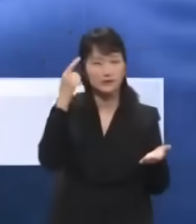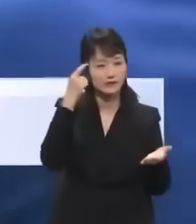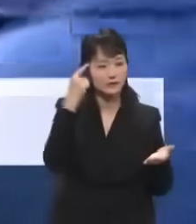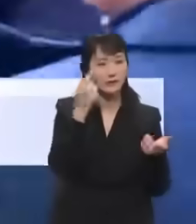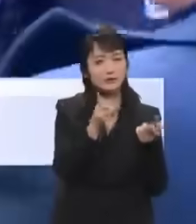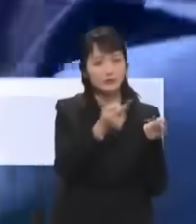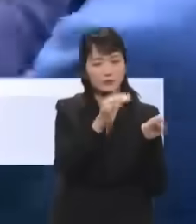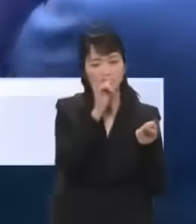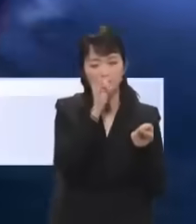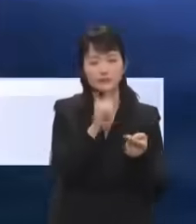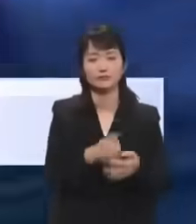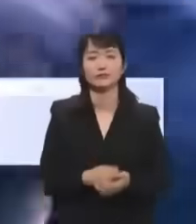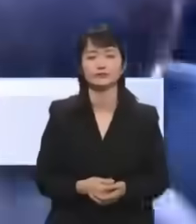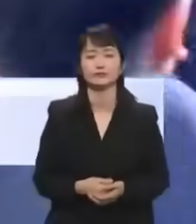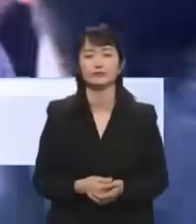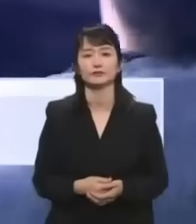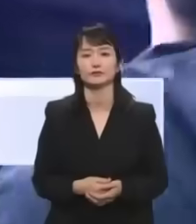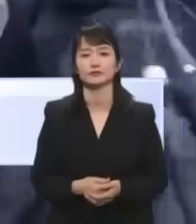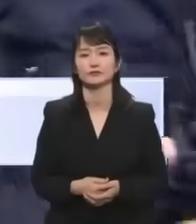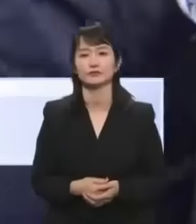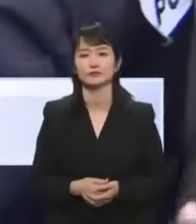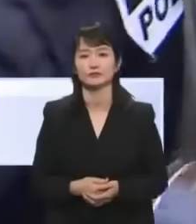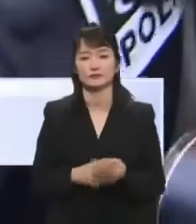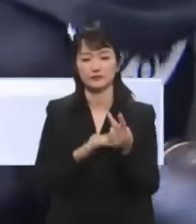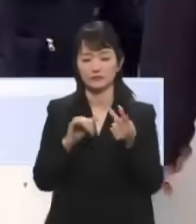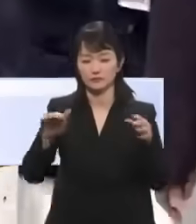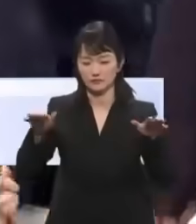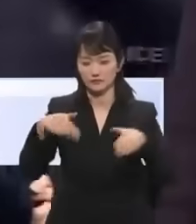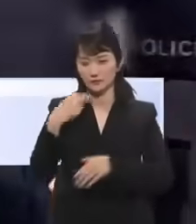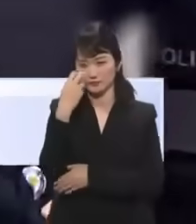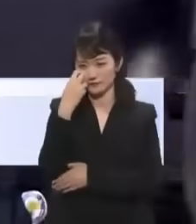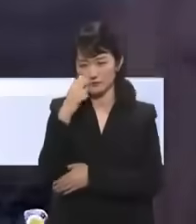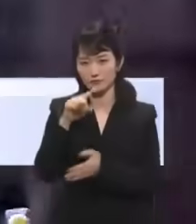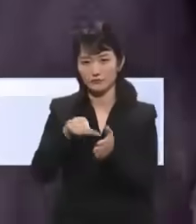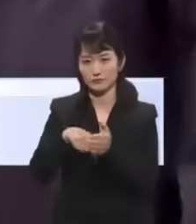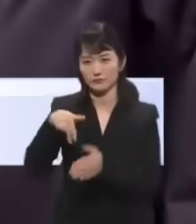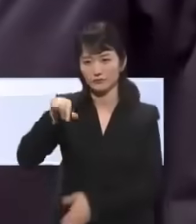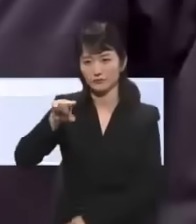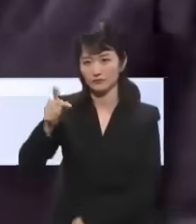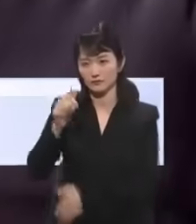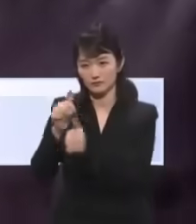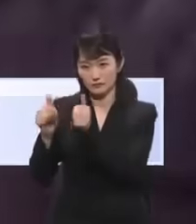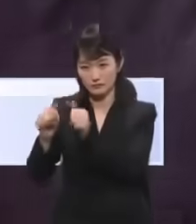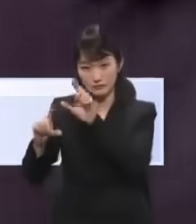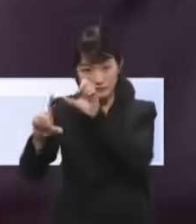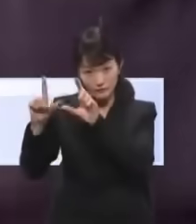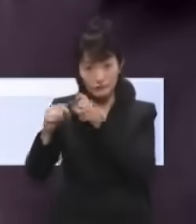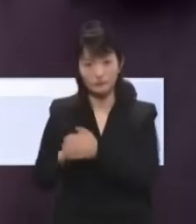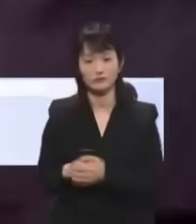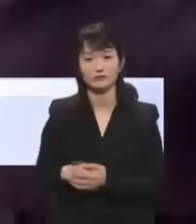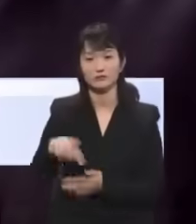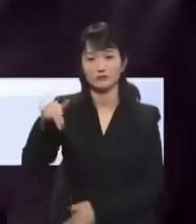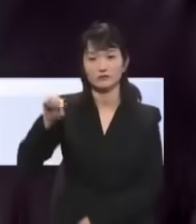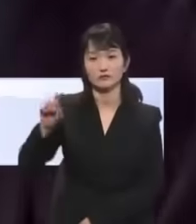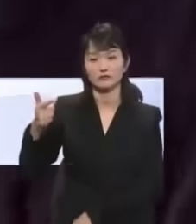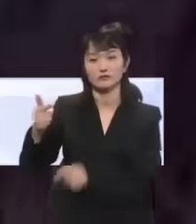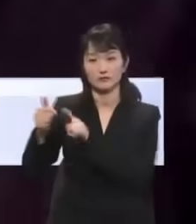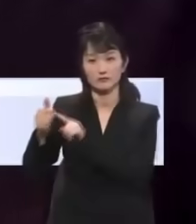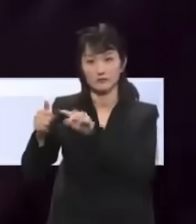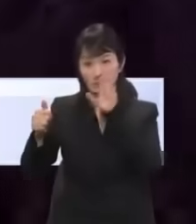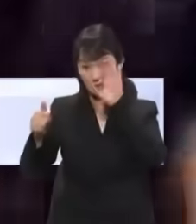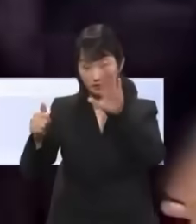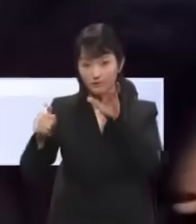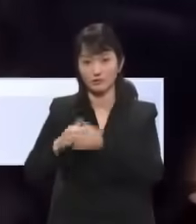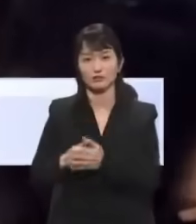가능성이 높습니다 그렇지만 대질 신문 이후에도 전청조 변호인의 태도에 따르면 앞으로도 전청조 대질 신문을 더